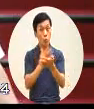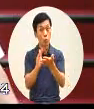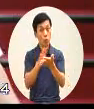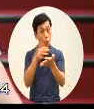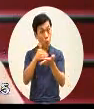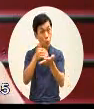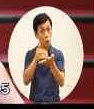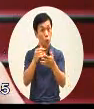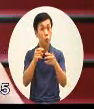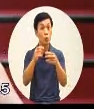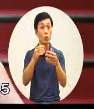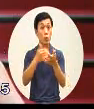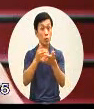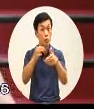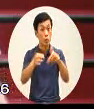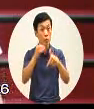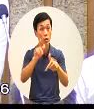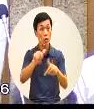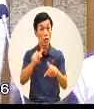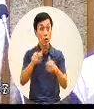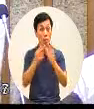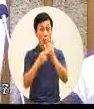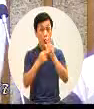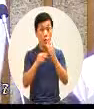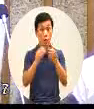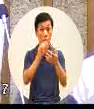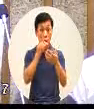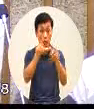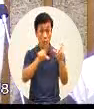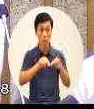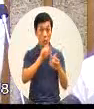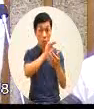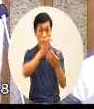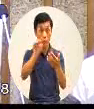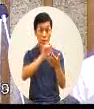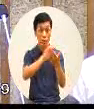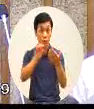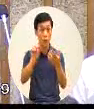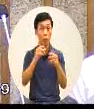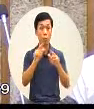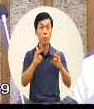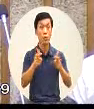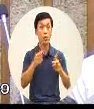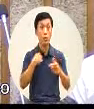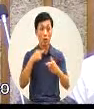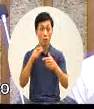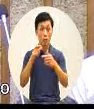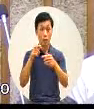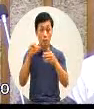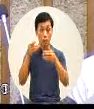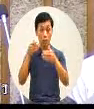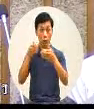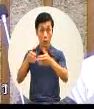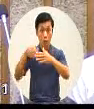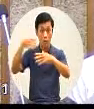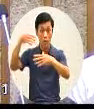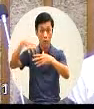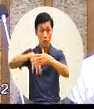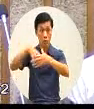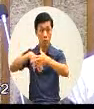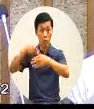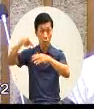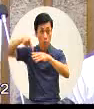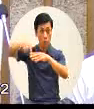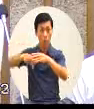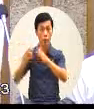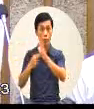文哈，不是从文字来解释。啊他有时候我们要从体系来解释啦哈、嗯、那我这个农移的办法呢它其实